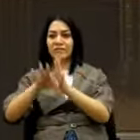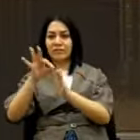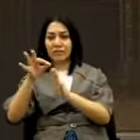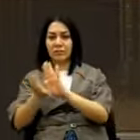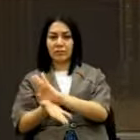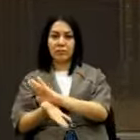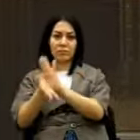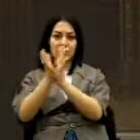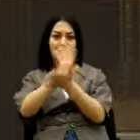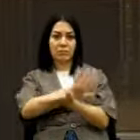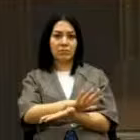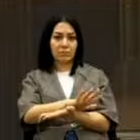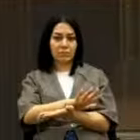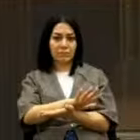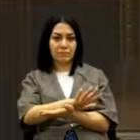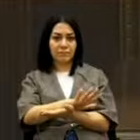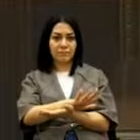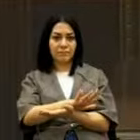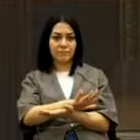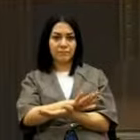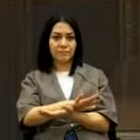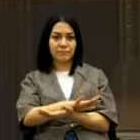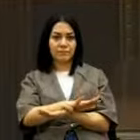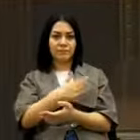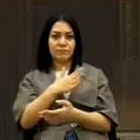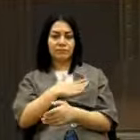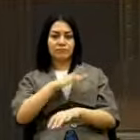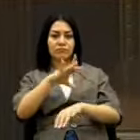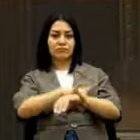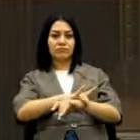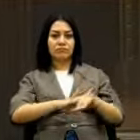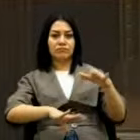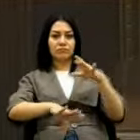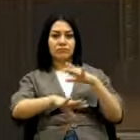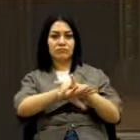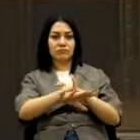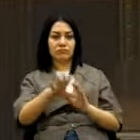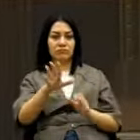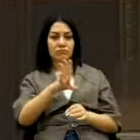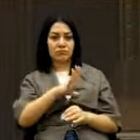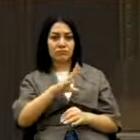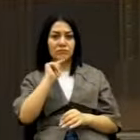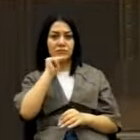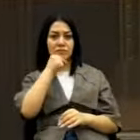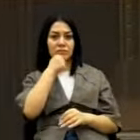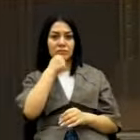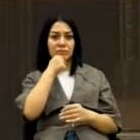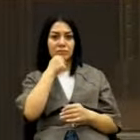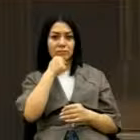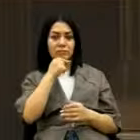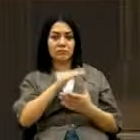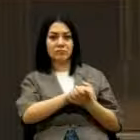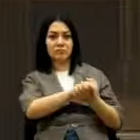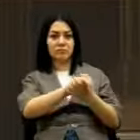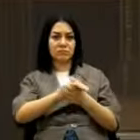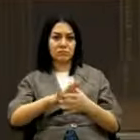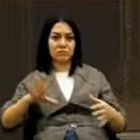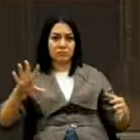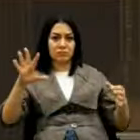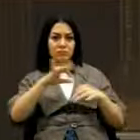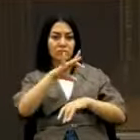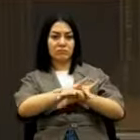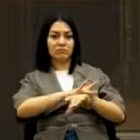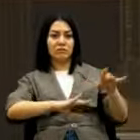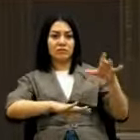ընտրությունից, թույլ տվեցինք մեզ տրաֆիկինգի ենթարկել եվրասիական կոչվող մի տնտեսական միություն,